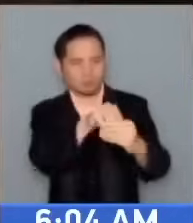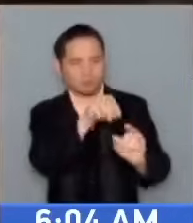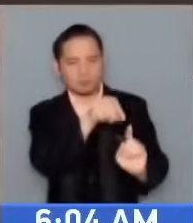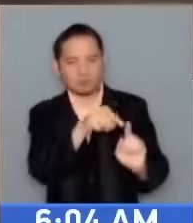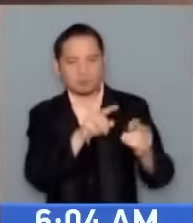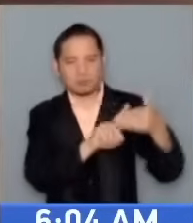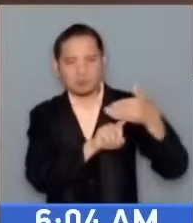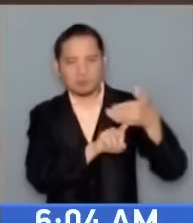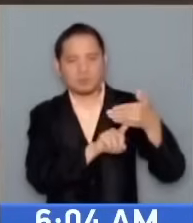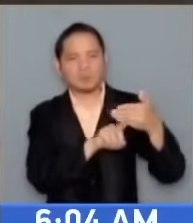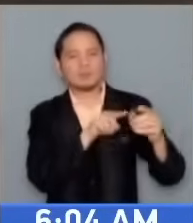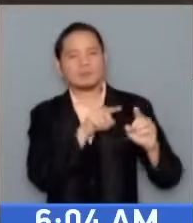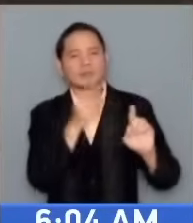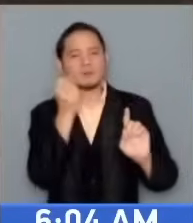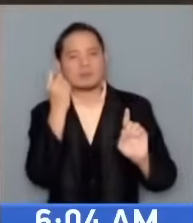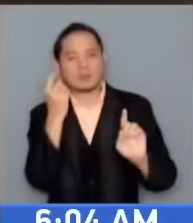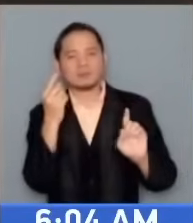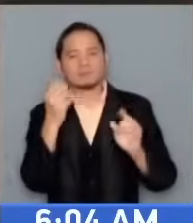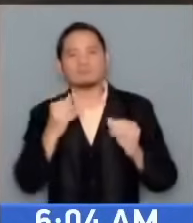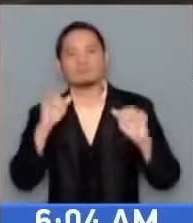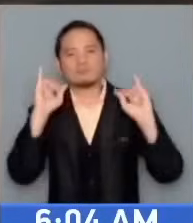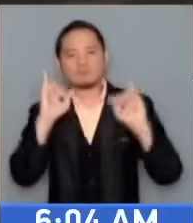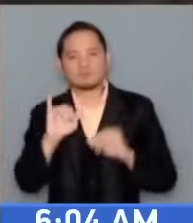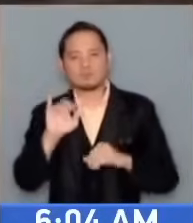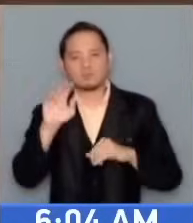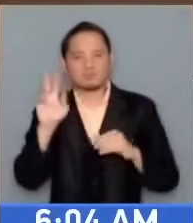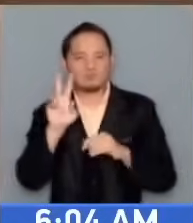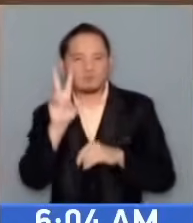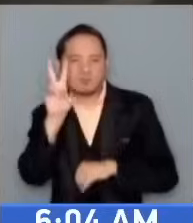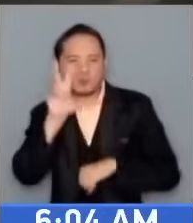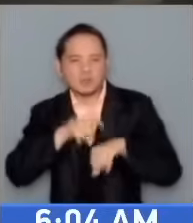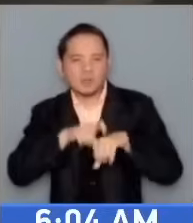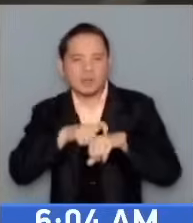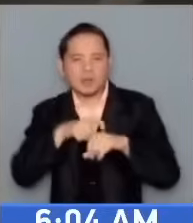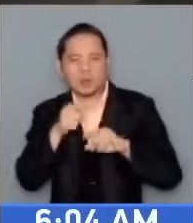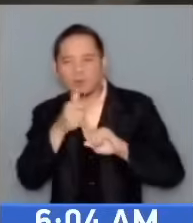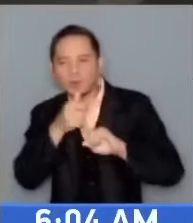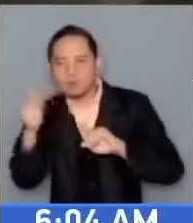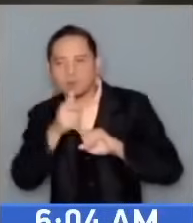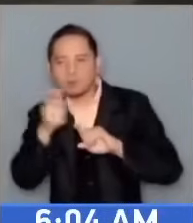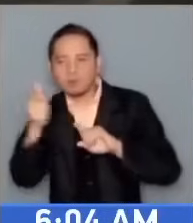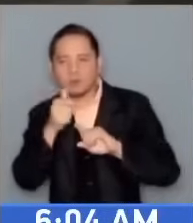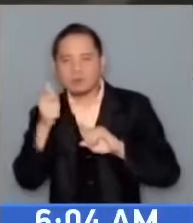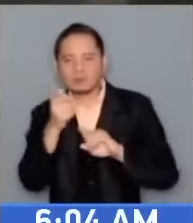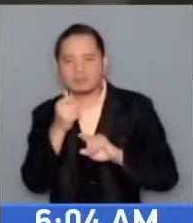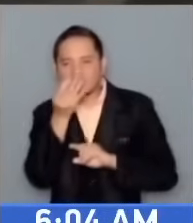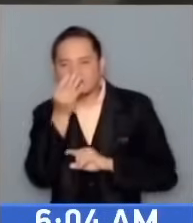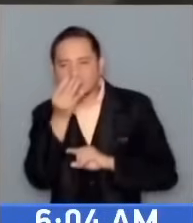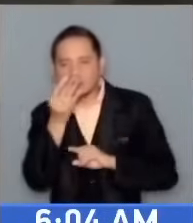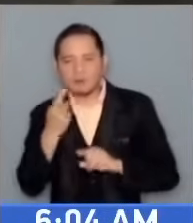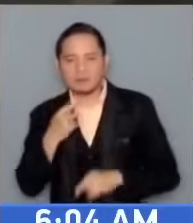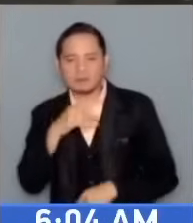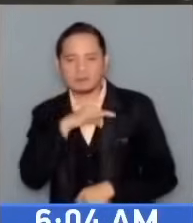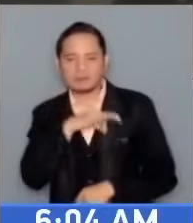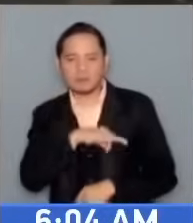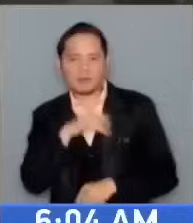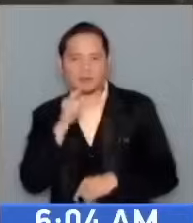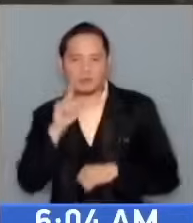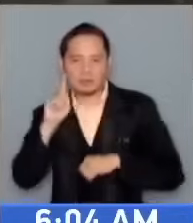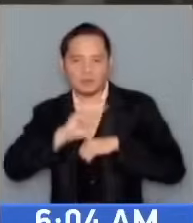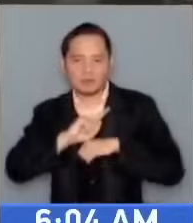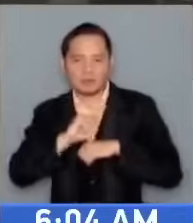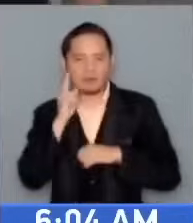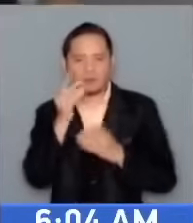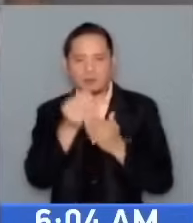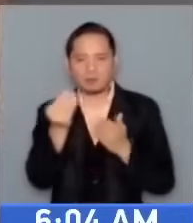muna kahit 2 ikot sa kanilang ruta kanina madaling araw. Para raw kahit papaano ay may kita pa rin sila at pambili ng pagkain ng